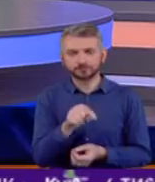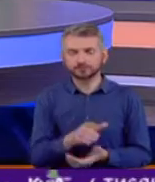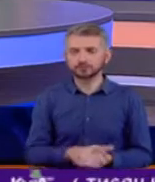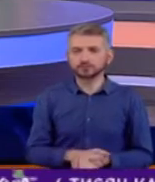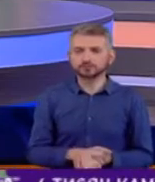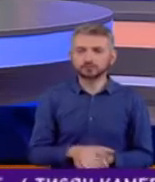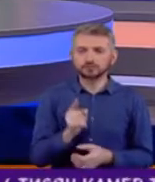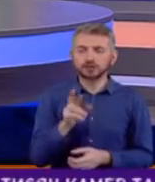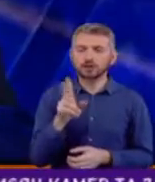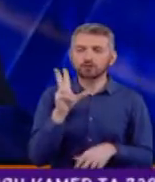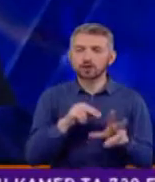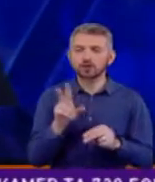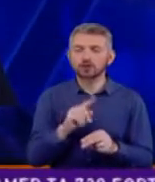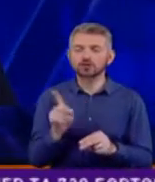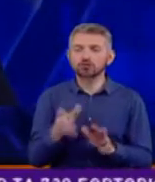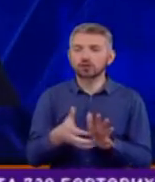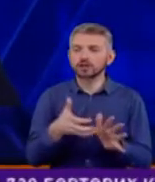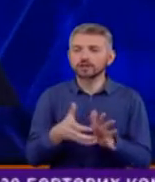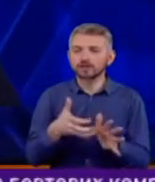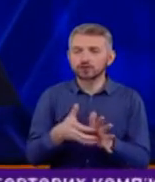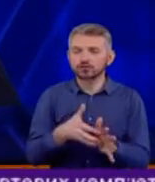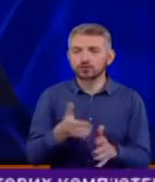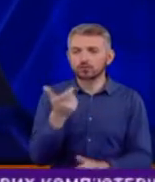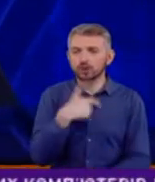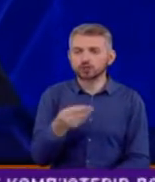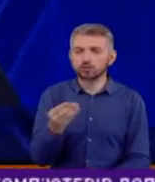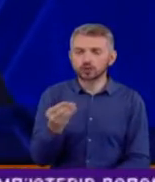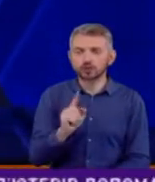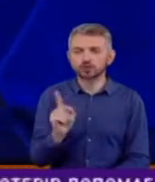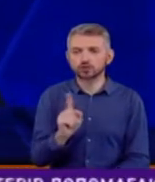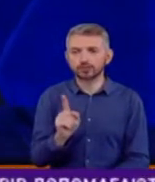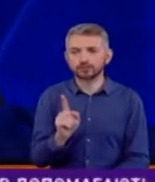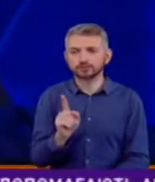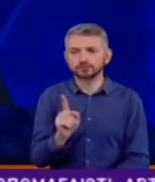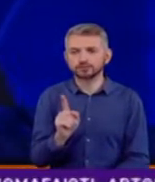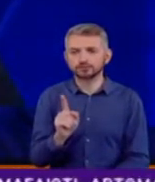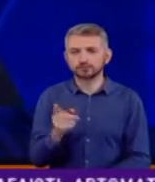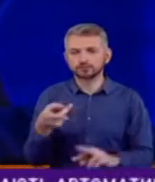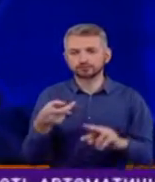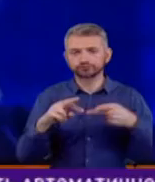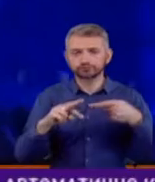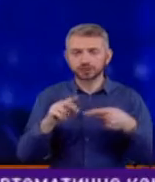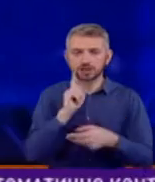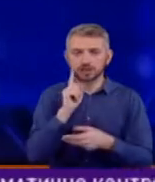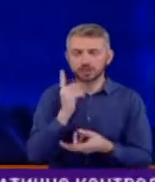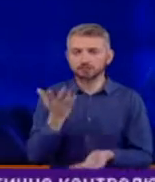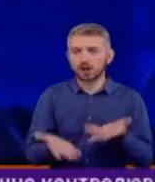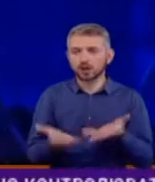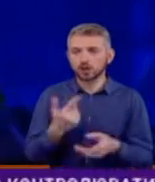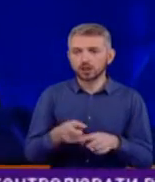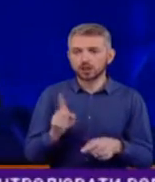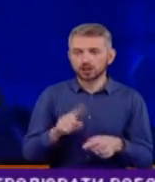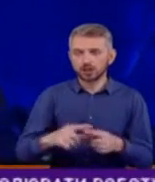Олена. А ви як вважаєте, що не вистачило пану Порошенку, аби стати, от, помінятися місцями з Зеленським? Якщо цей